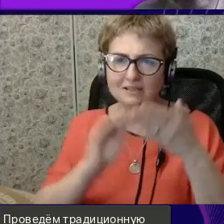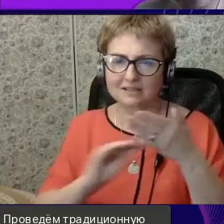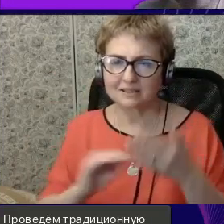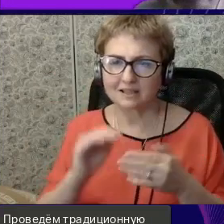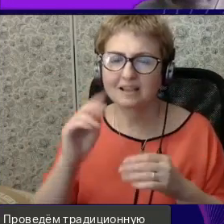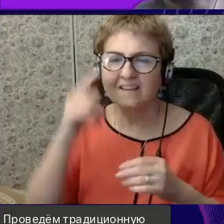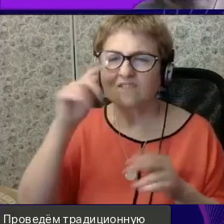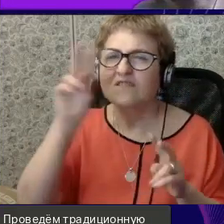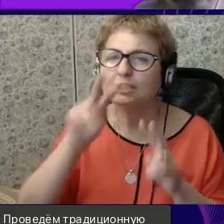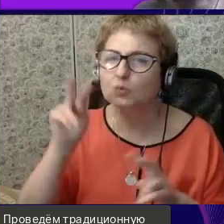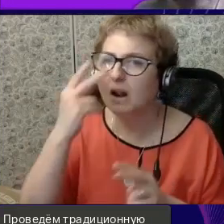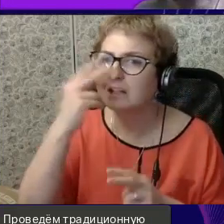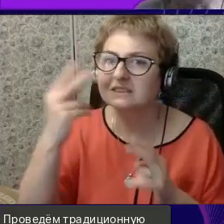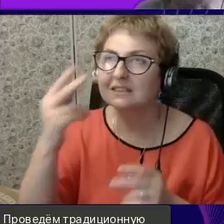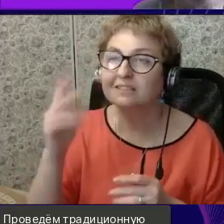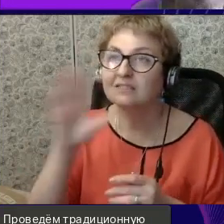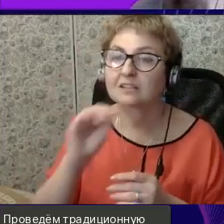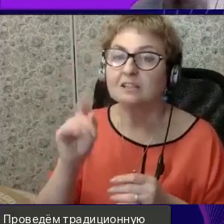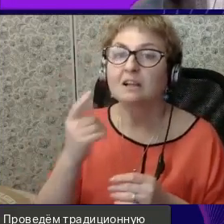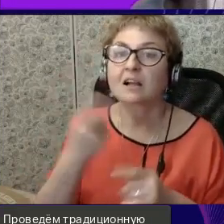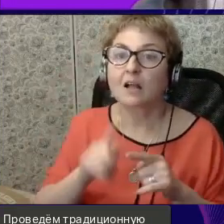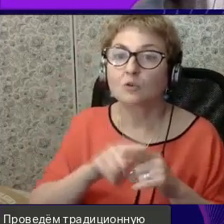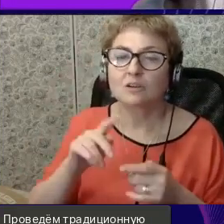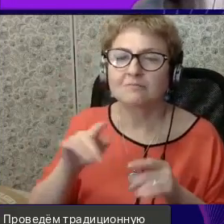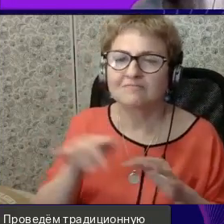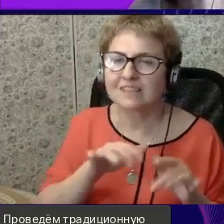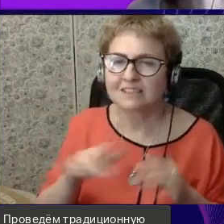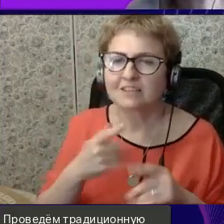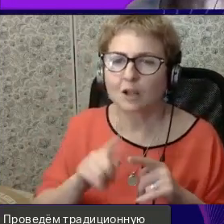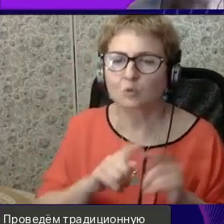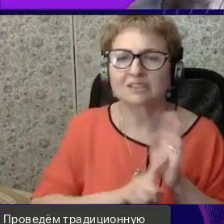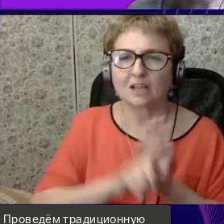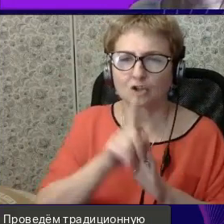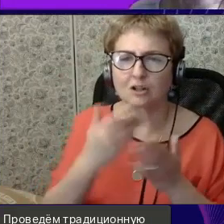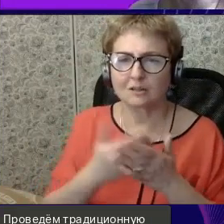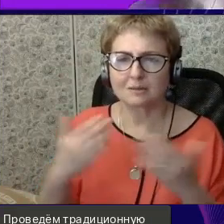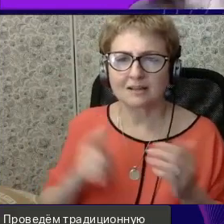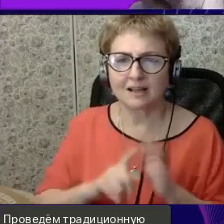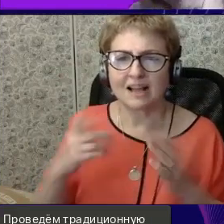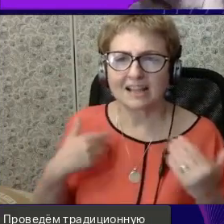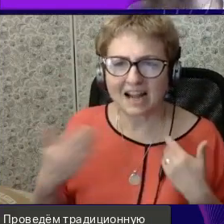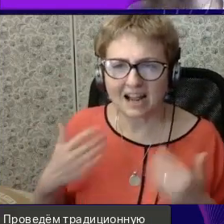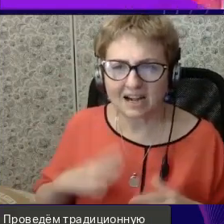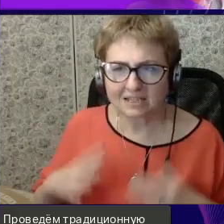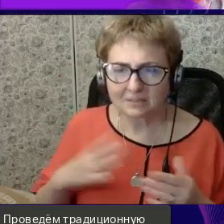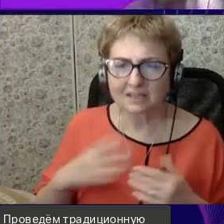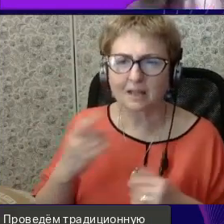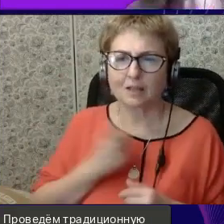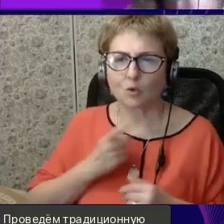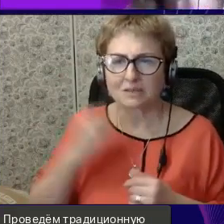всегда перед глазами расписание тренировки. И визуализированы все итерации, которые у нас